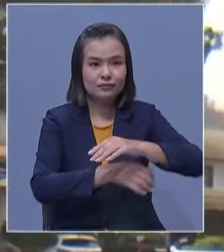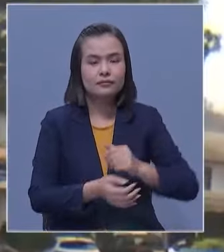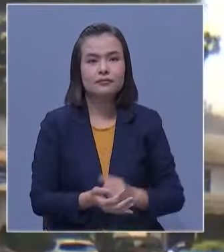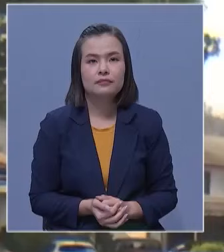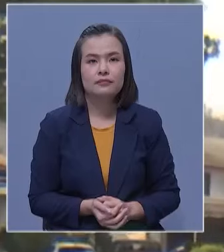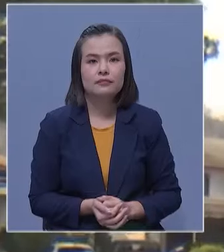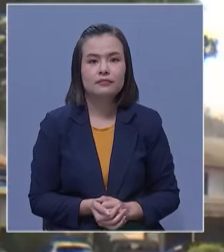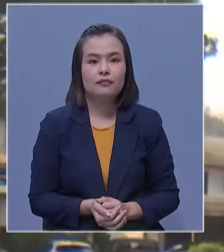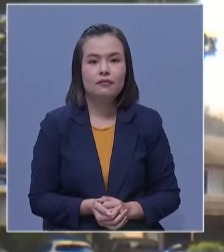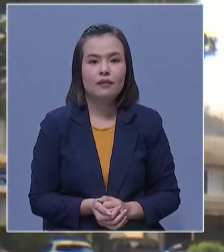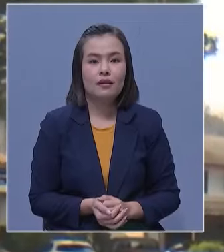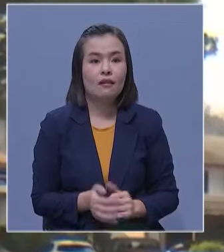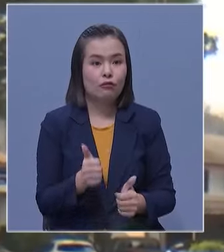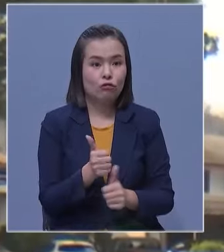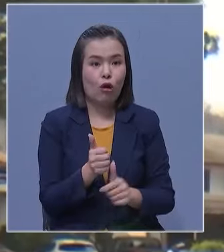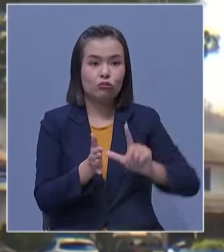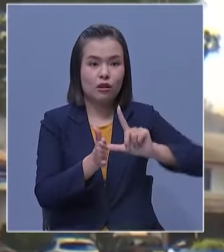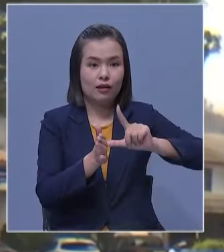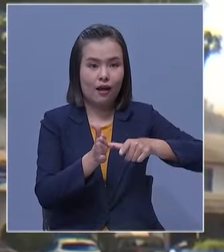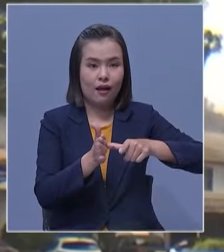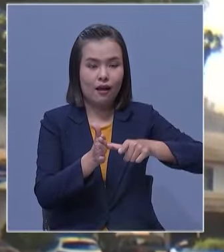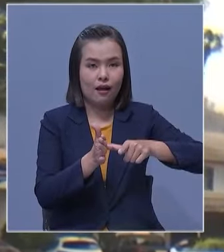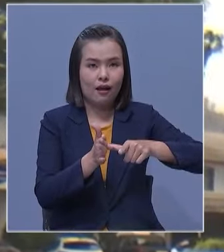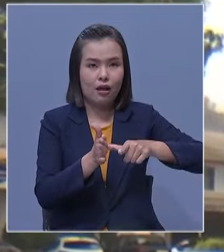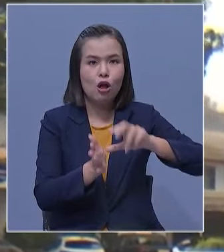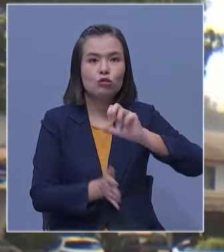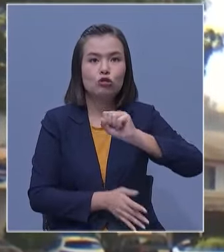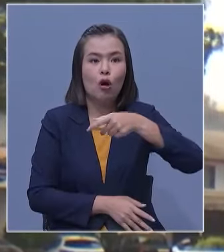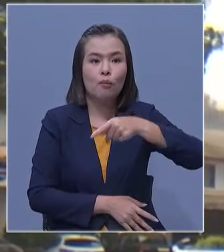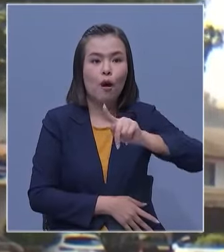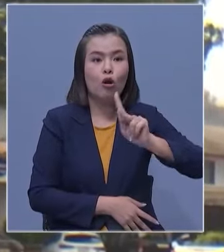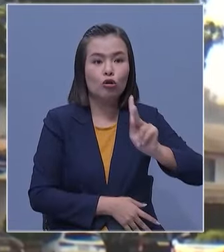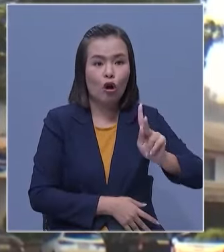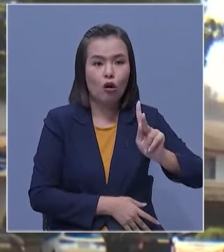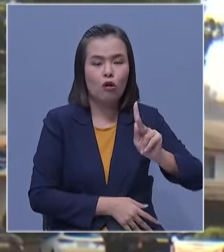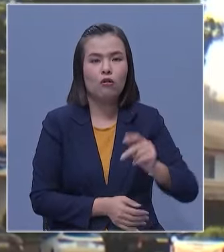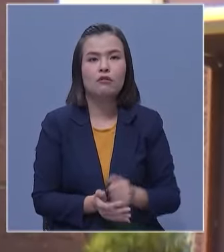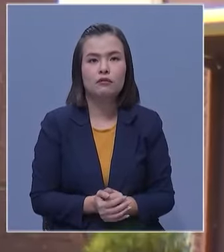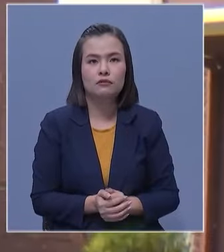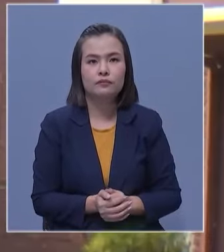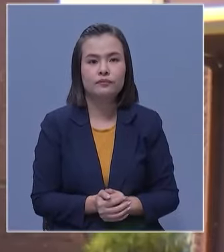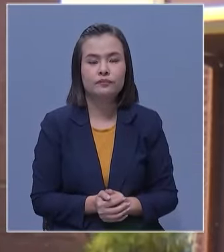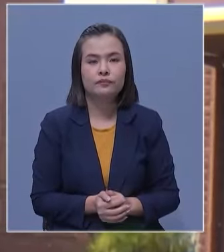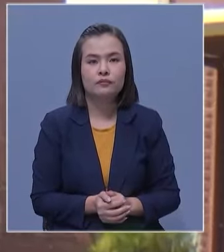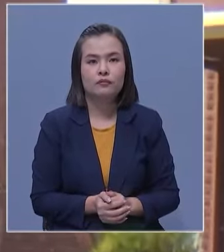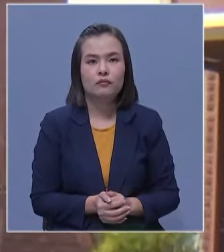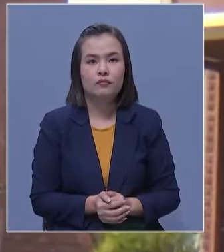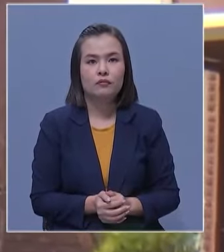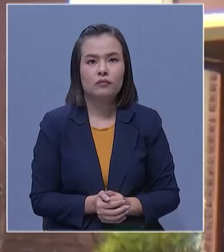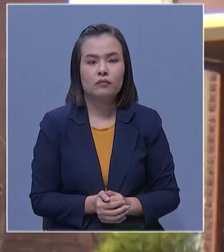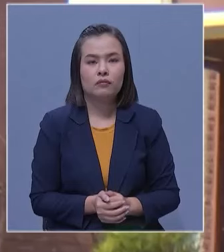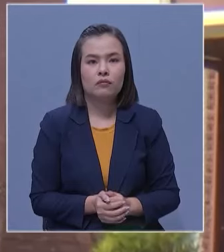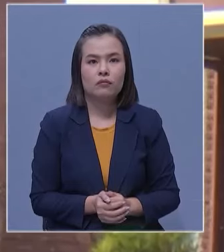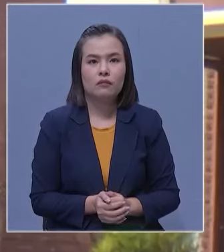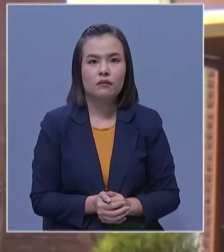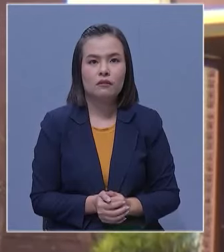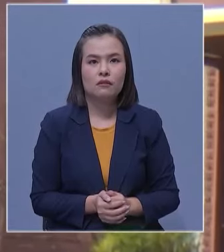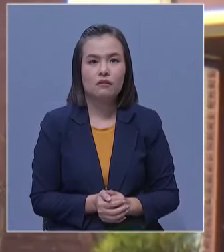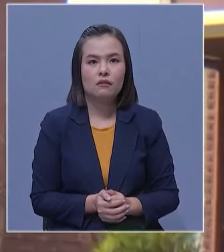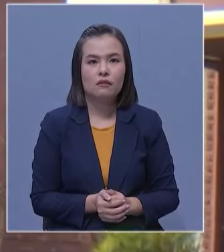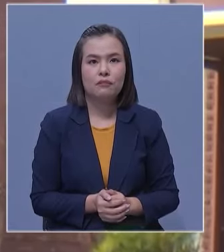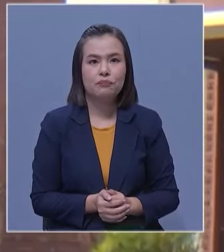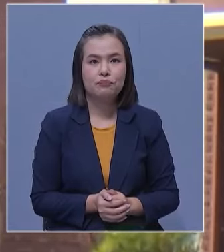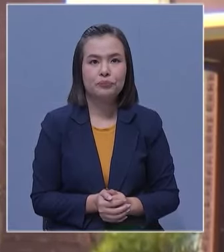มังทิสารองเลขาธิการสำนักงานปฏิรูปที่ดินเพื่อเกษตรกรรมหรือว่าสปกพร้อมด้วยคุณอวิชคงแก้วนะครับ